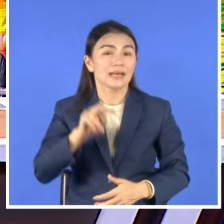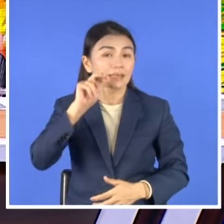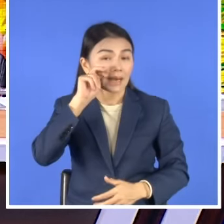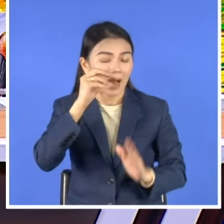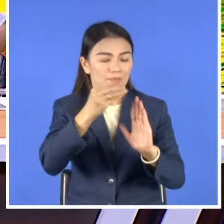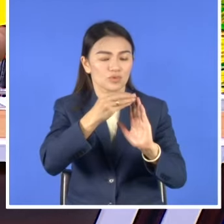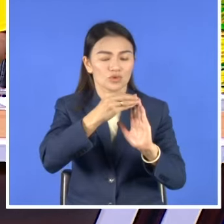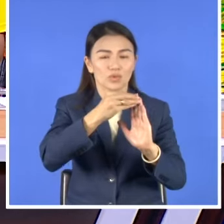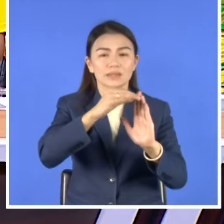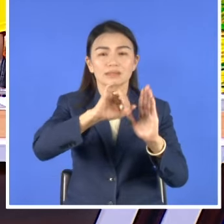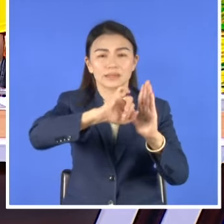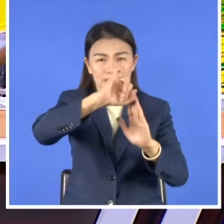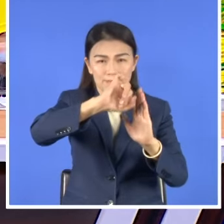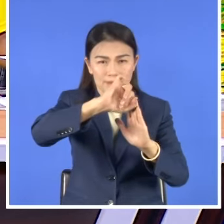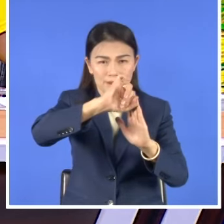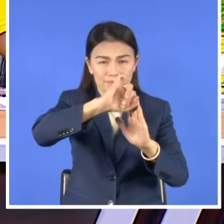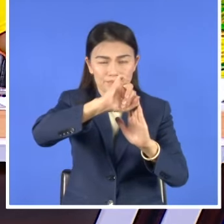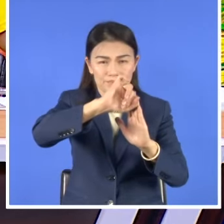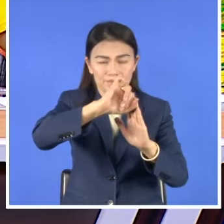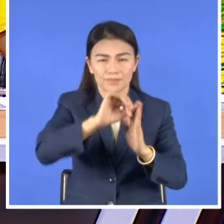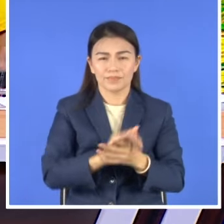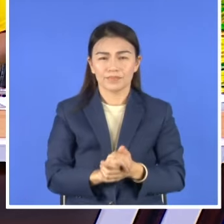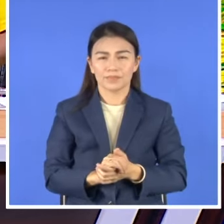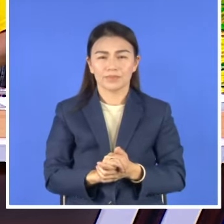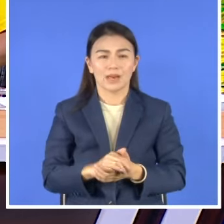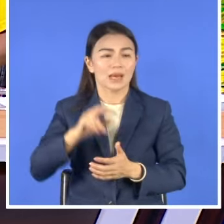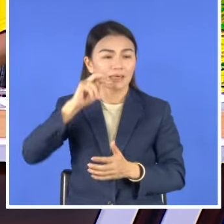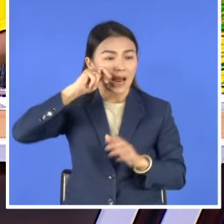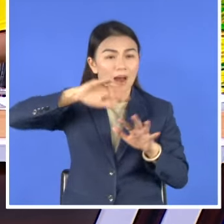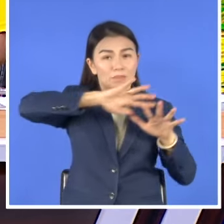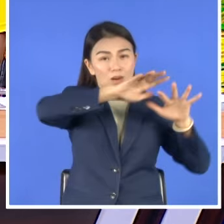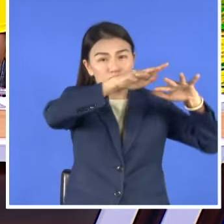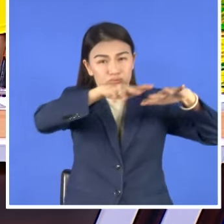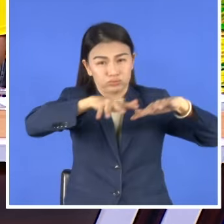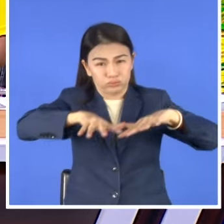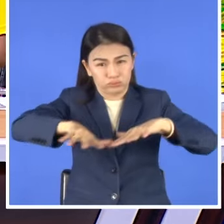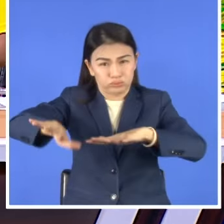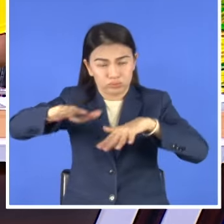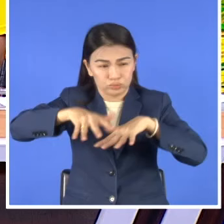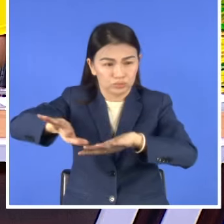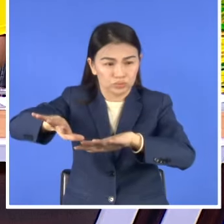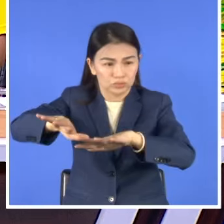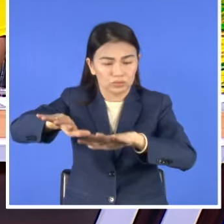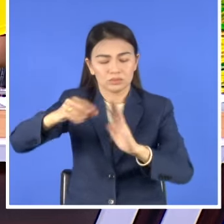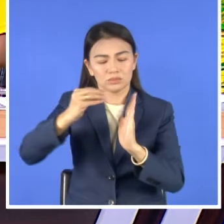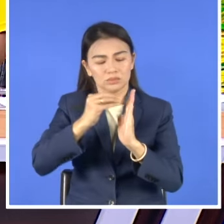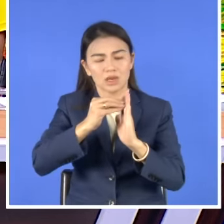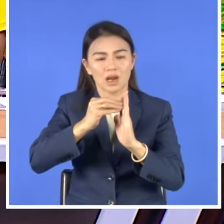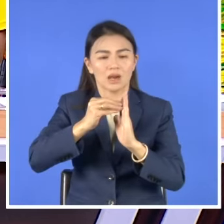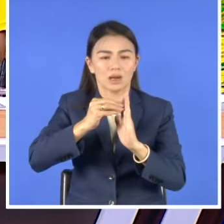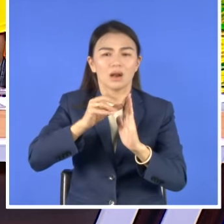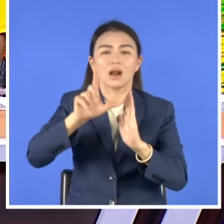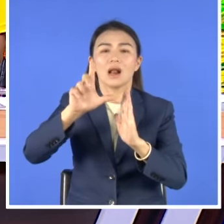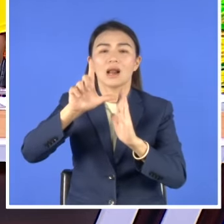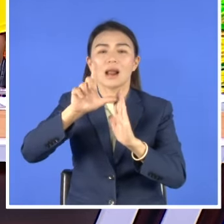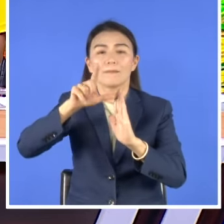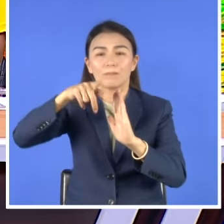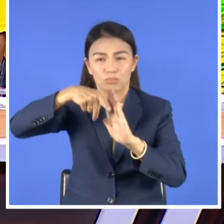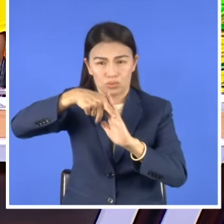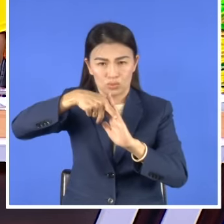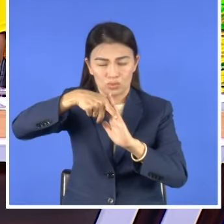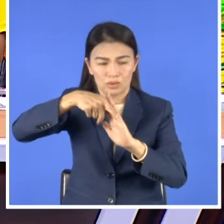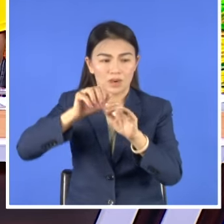เชียงใหม่นะครับไหลเนี่ยนะฮะเขาบอกว่าทะลักลงมาด้านล่างจังหวัดต่อไปไปก็คือลำพูนอืนะฮะลำพูนเ